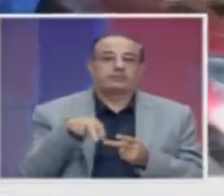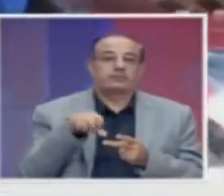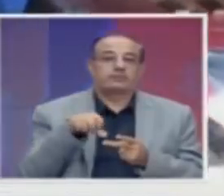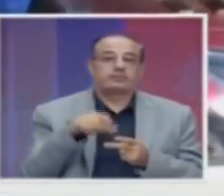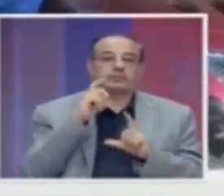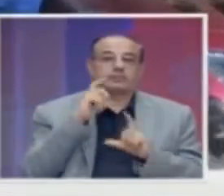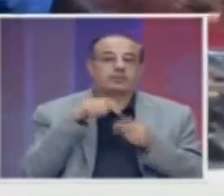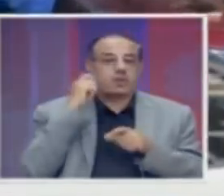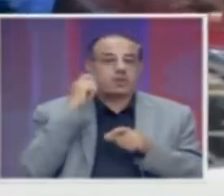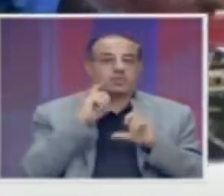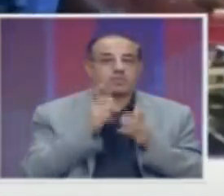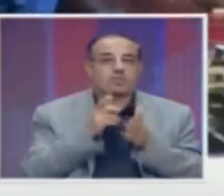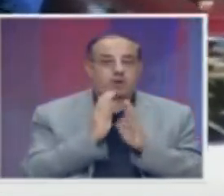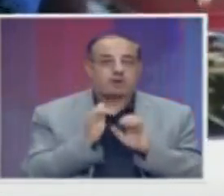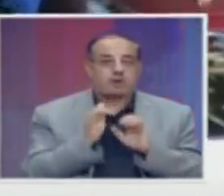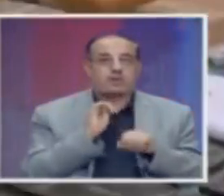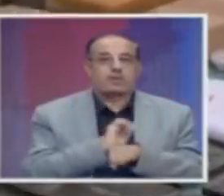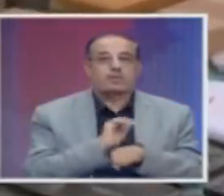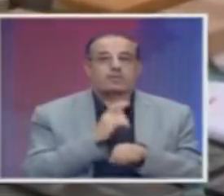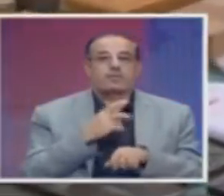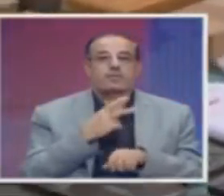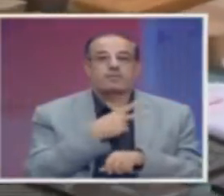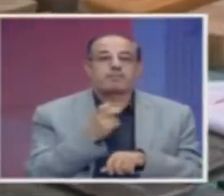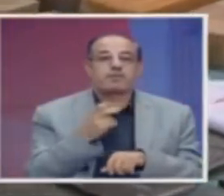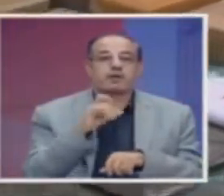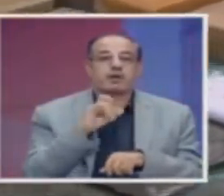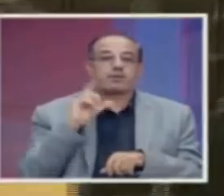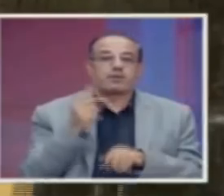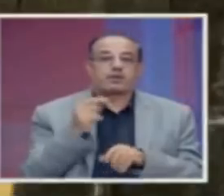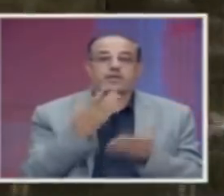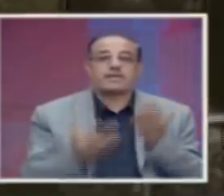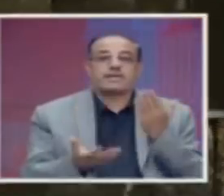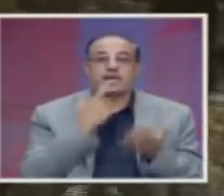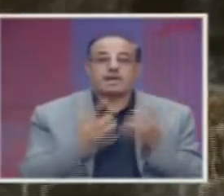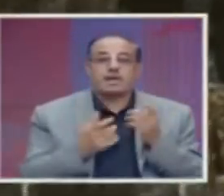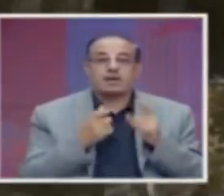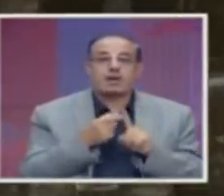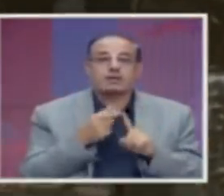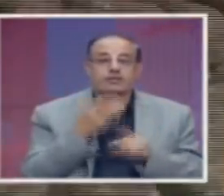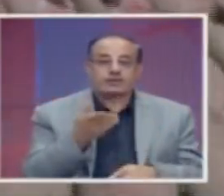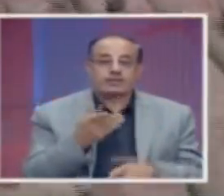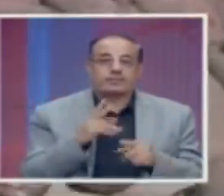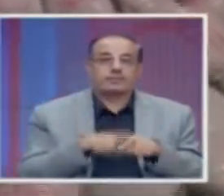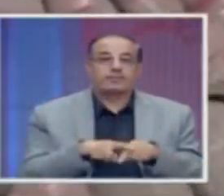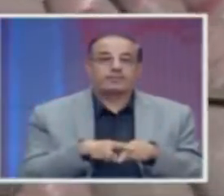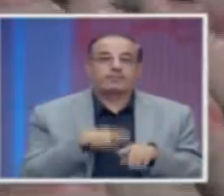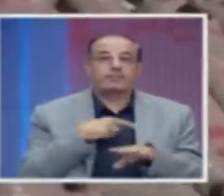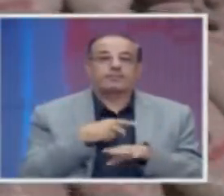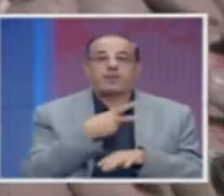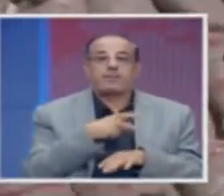1398 متهما وبحوزتهم قرابة 215 كيلوغرام من مخدر الحشيش